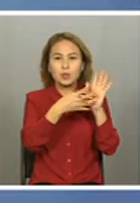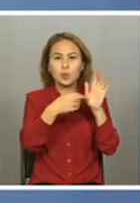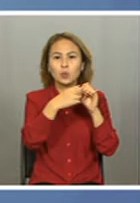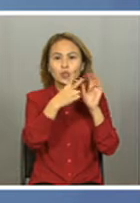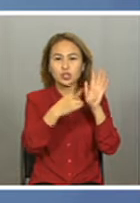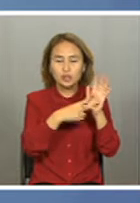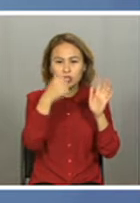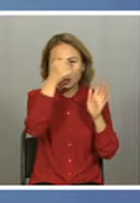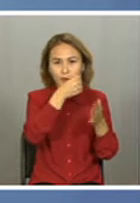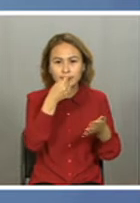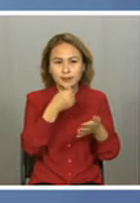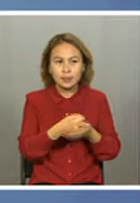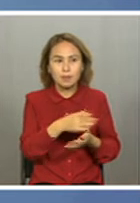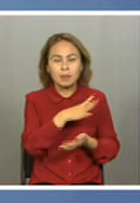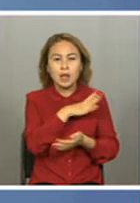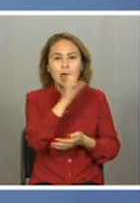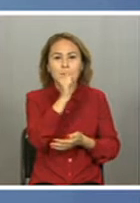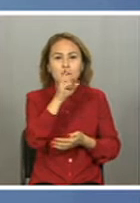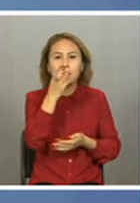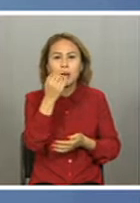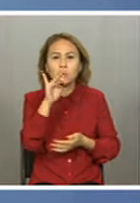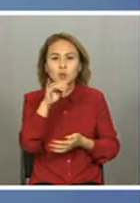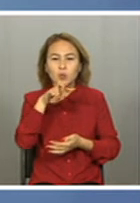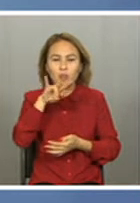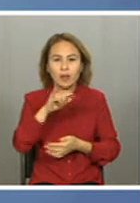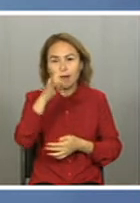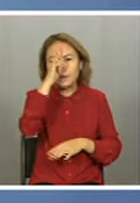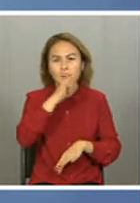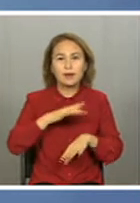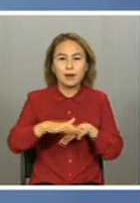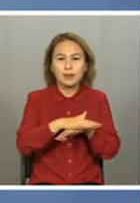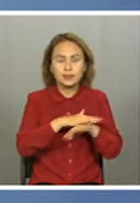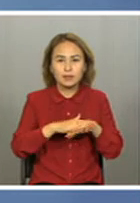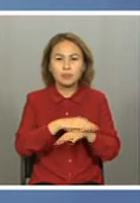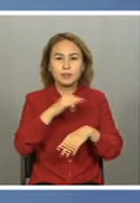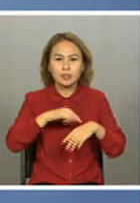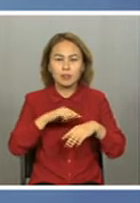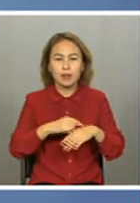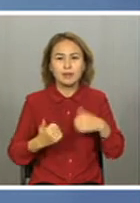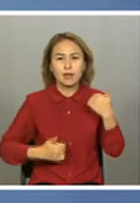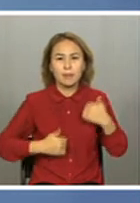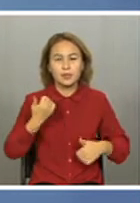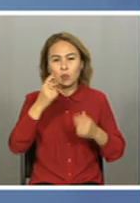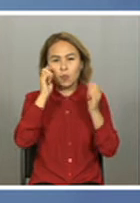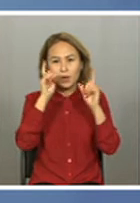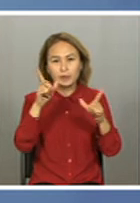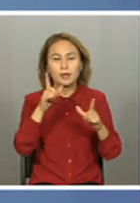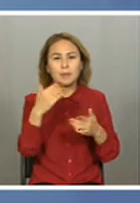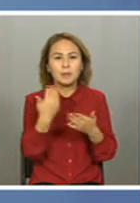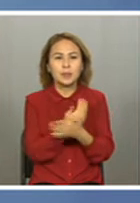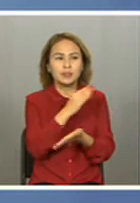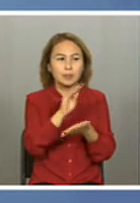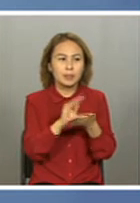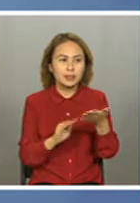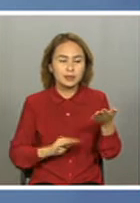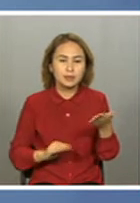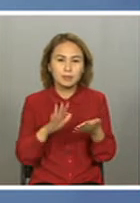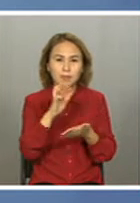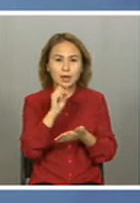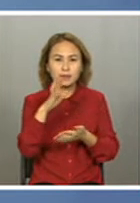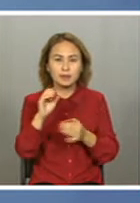дейін Ахмет Байтұрсынұлы қазақ халқының ұлттық сана-сезімі мен намысын оятқан «Маса өліңдер жинағын»